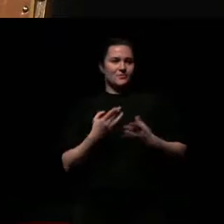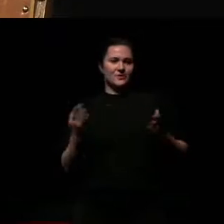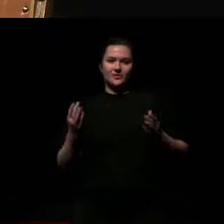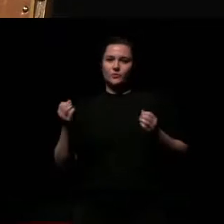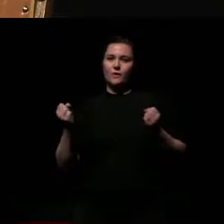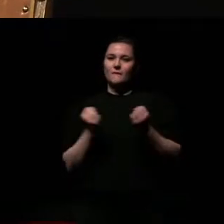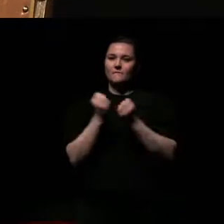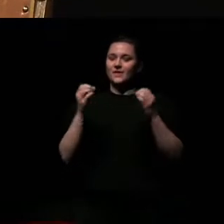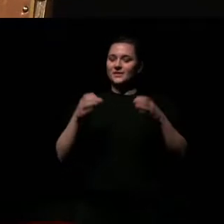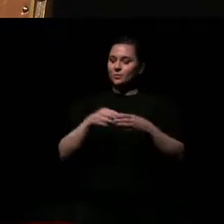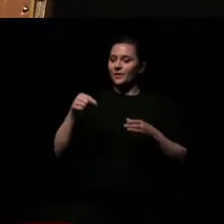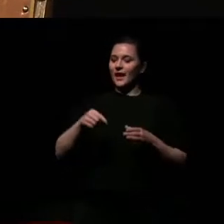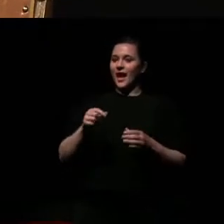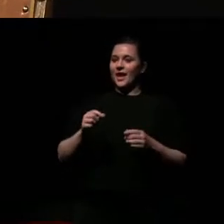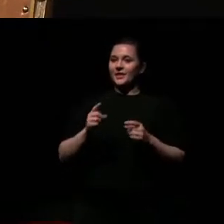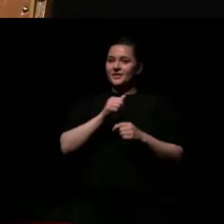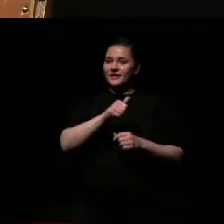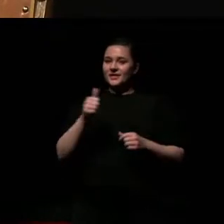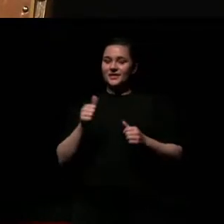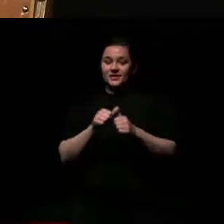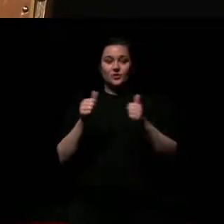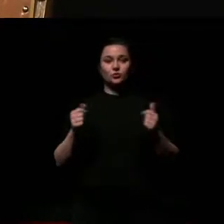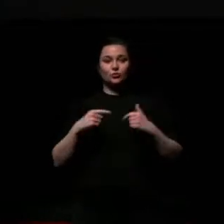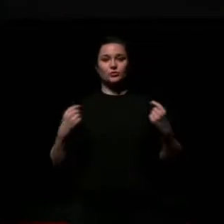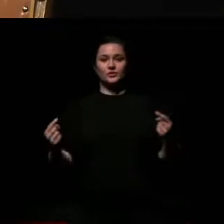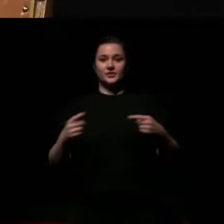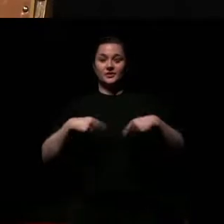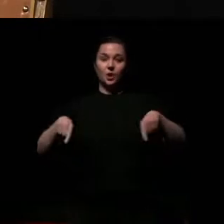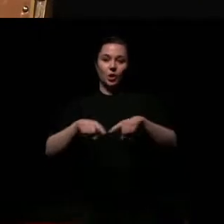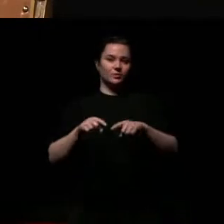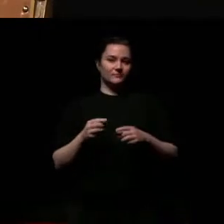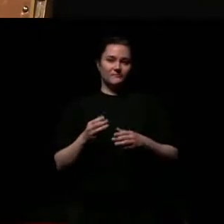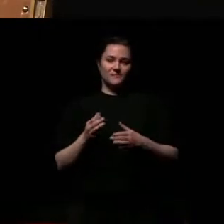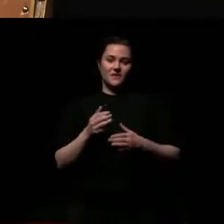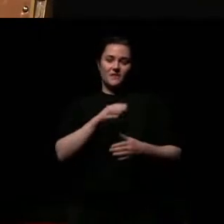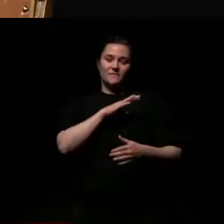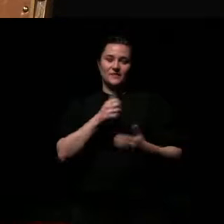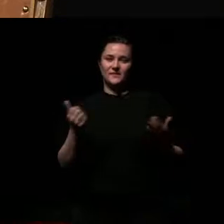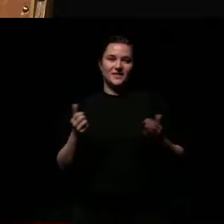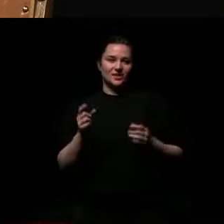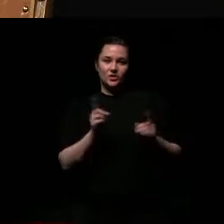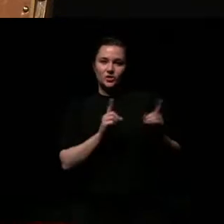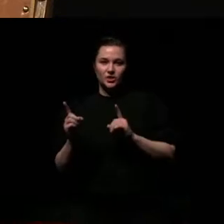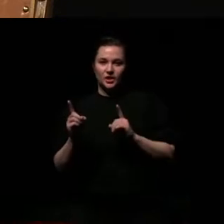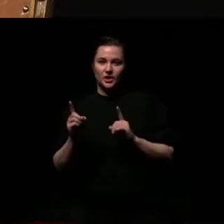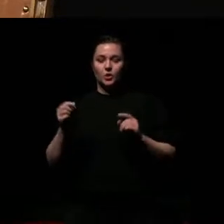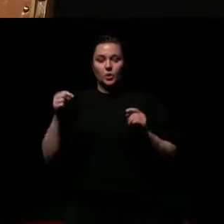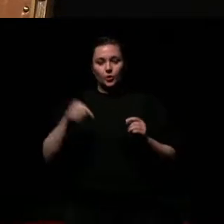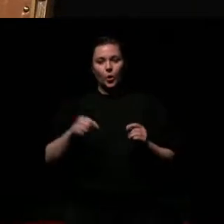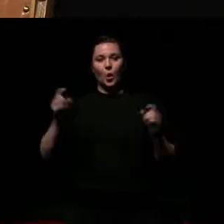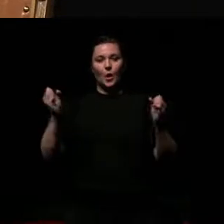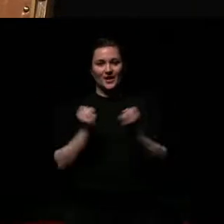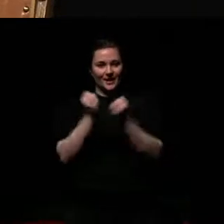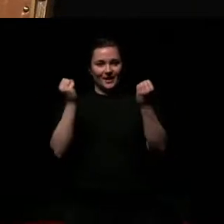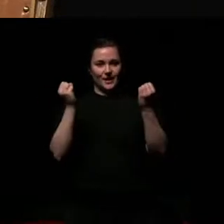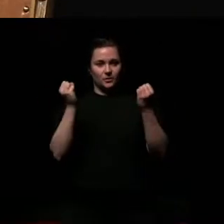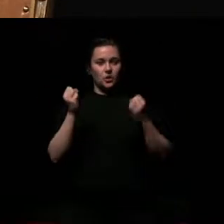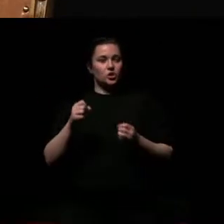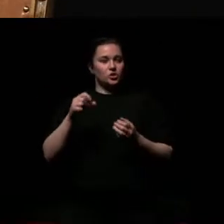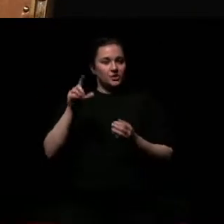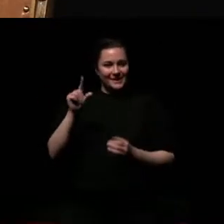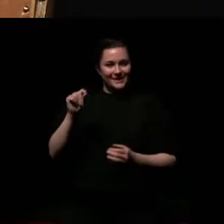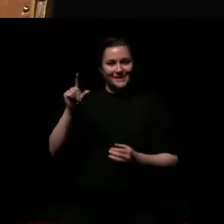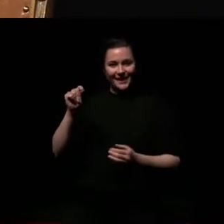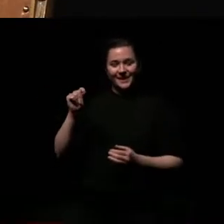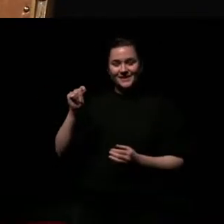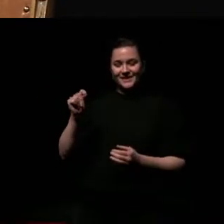Storsalen uten at vi synger Nu klinger. Nå skal vi da få med oss Strindens promenadeorkester som skal spille opp. I tillegg så har vi to forsångere som er